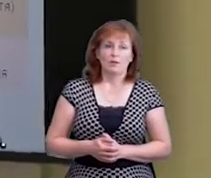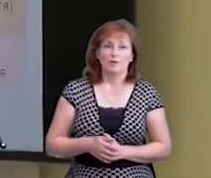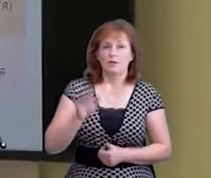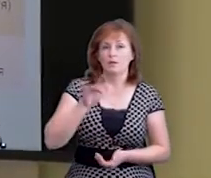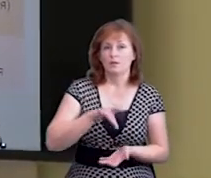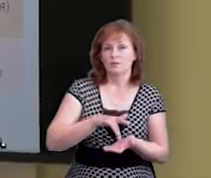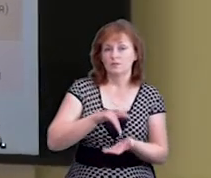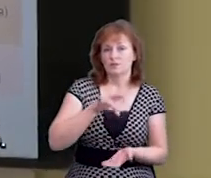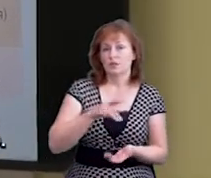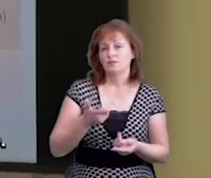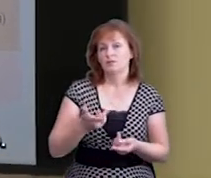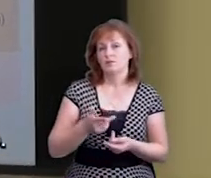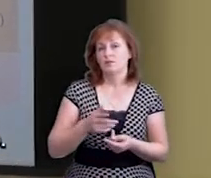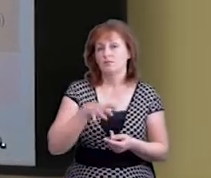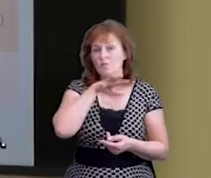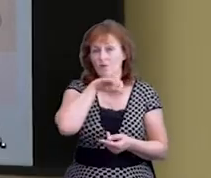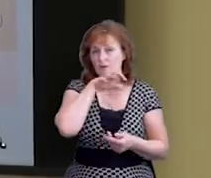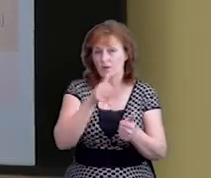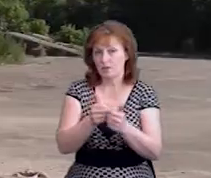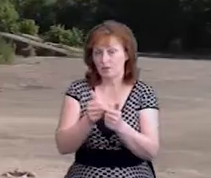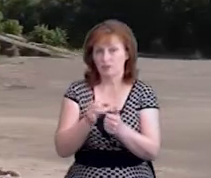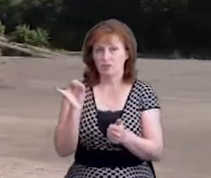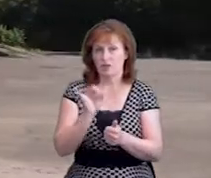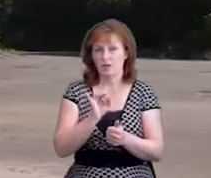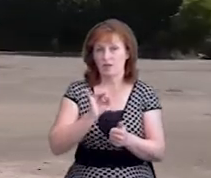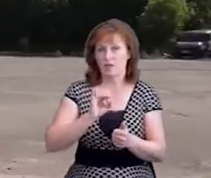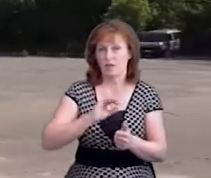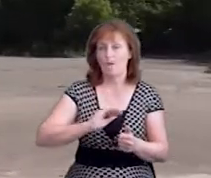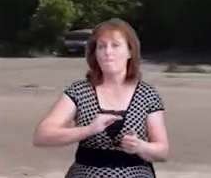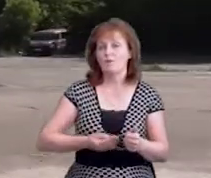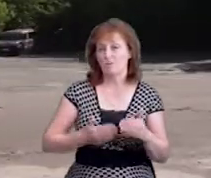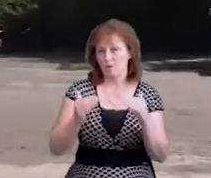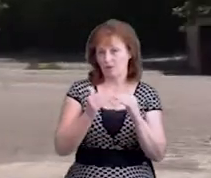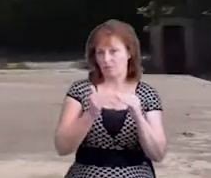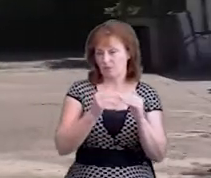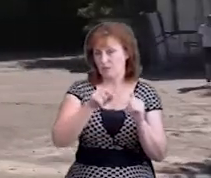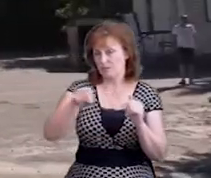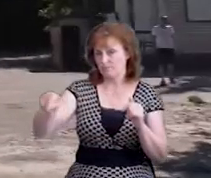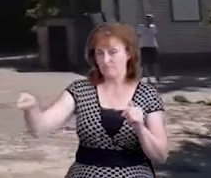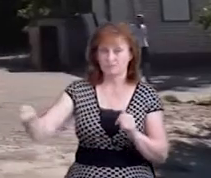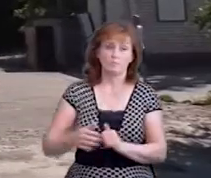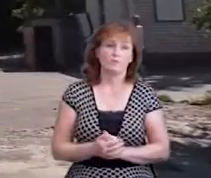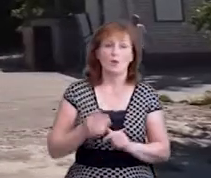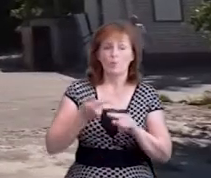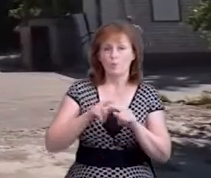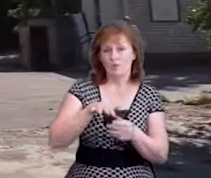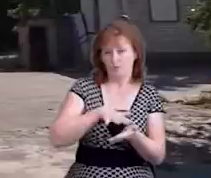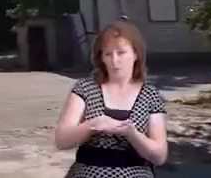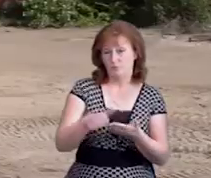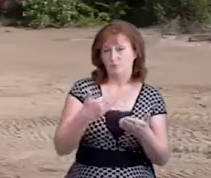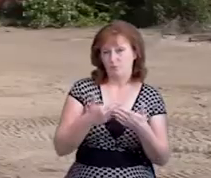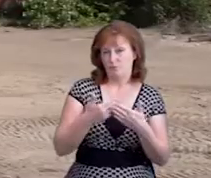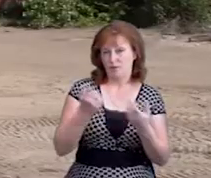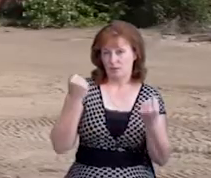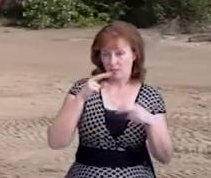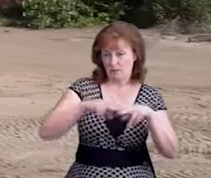центр технологический и приватный сектор. В районі Мар'їного гаю спорткомплекс орієнтовно обійдеться у 325